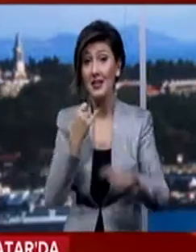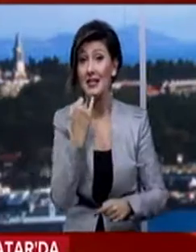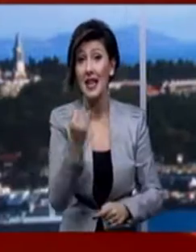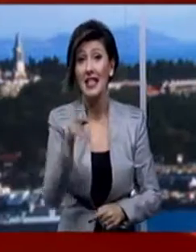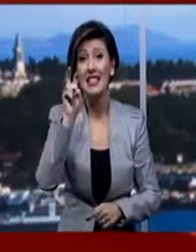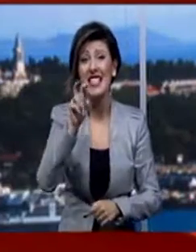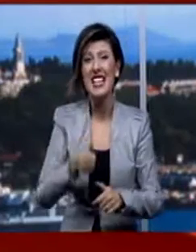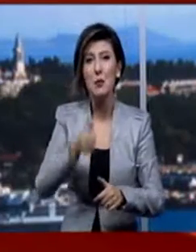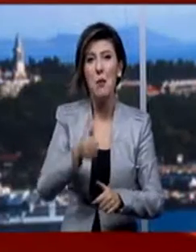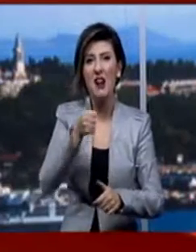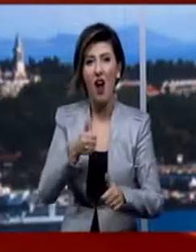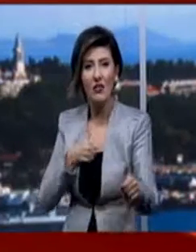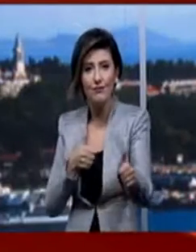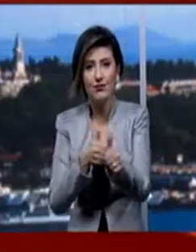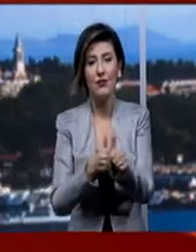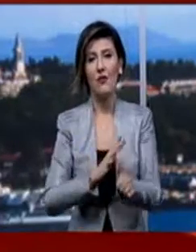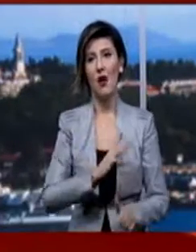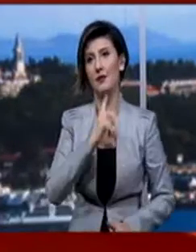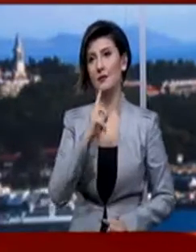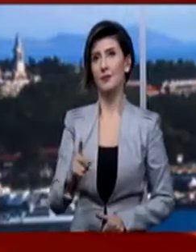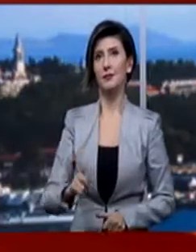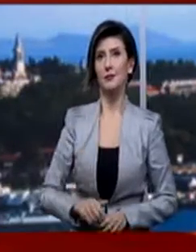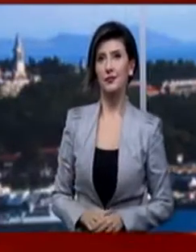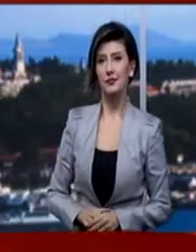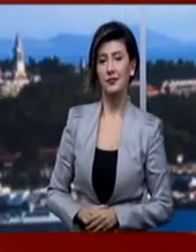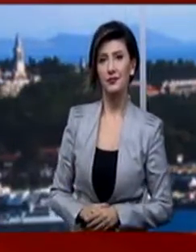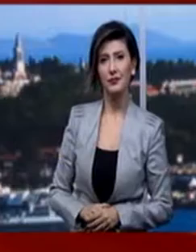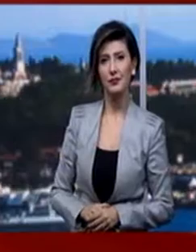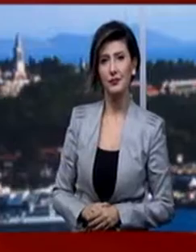ziyaretine 8 bakan eşlik ediyor.